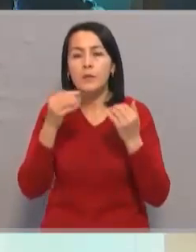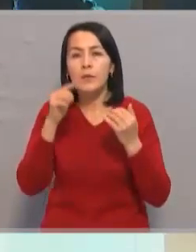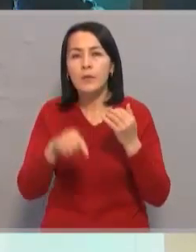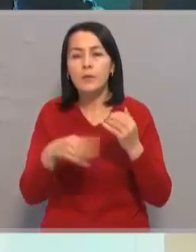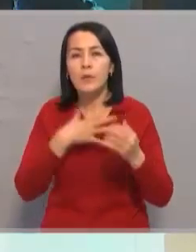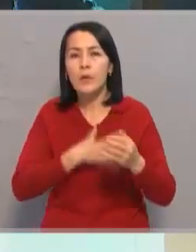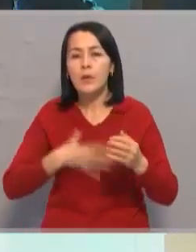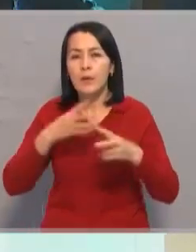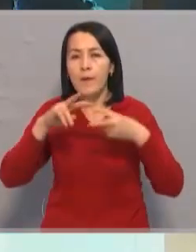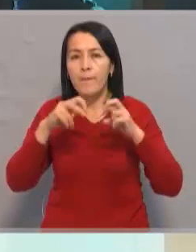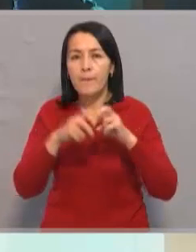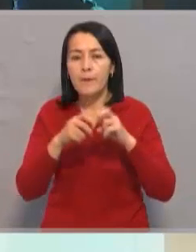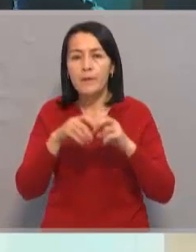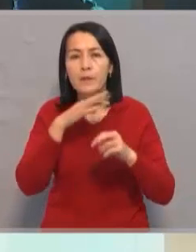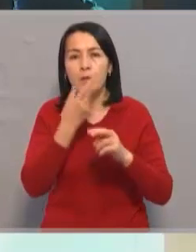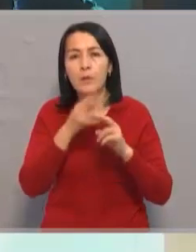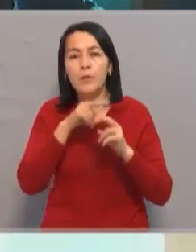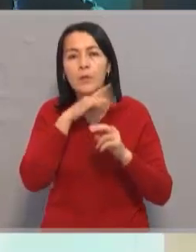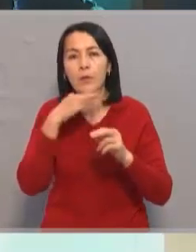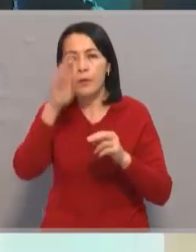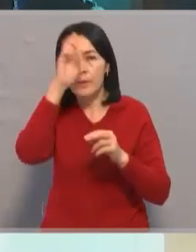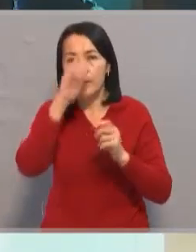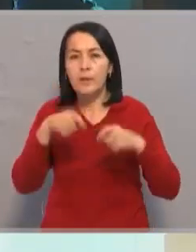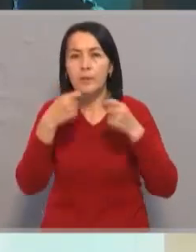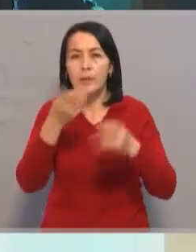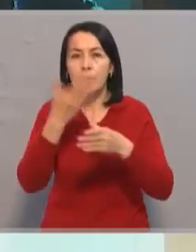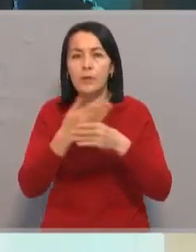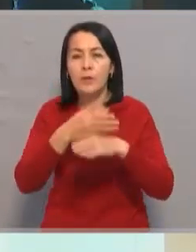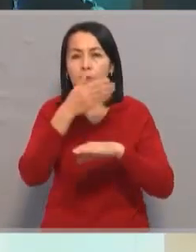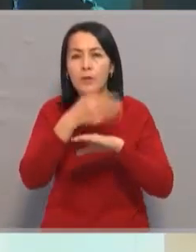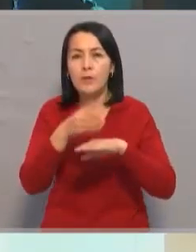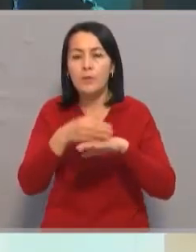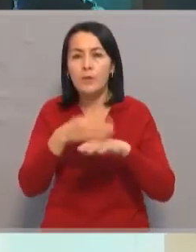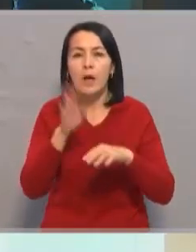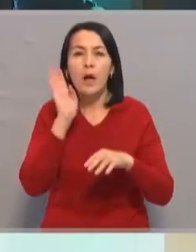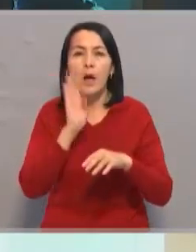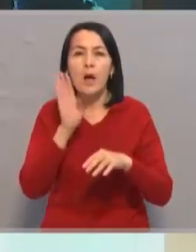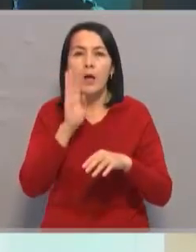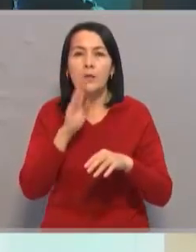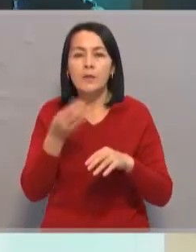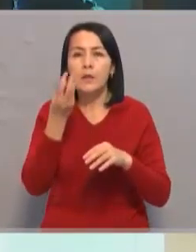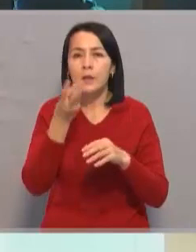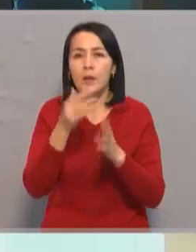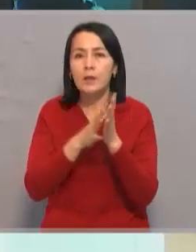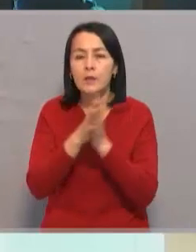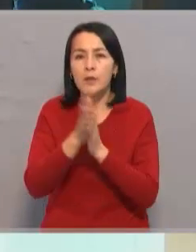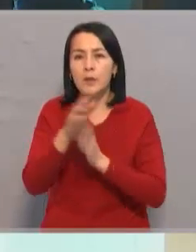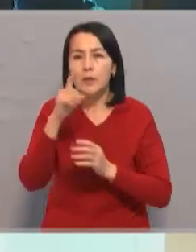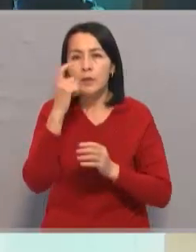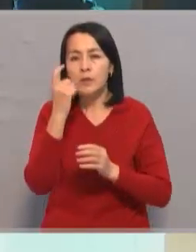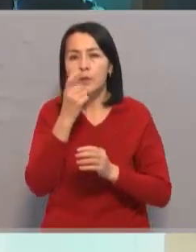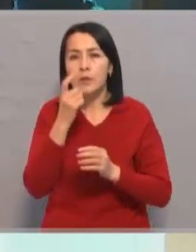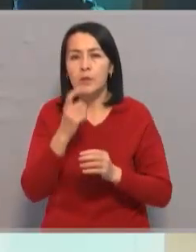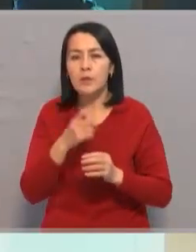оларды толғандырған мәселе де шаш етектен. Мемлекеттен берілетін көмектер, субсидиялар, ағын су мен коммуналдық шығындар шаруалардың еш